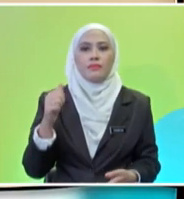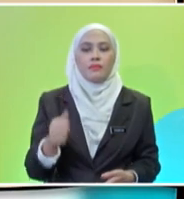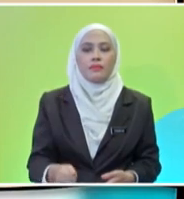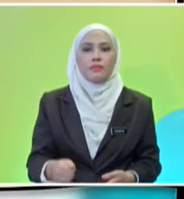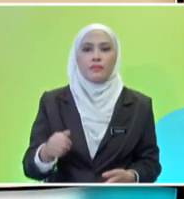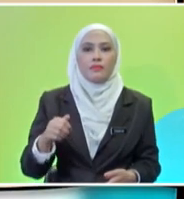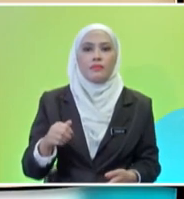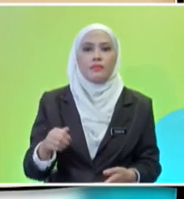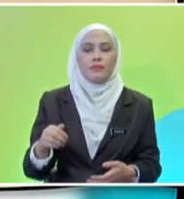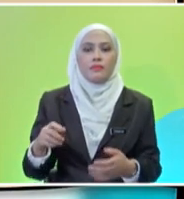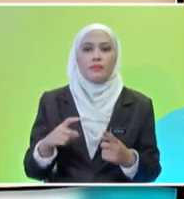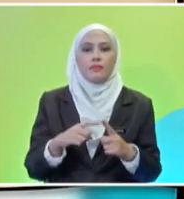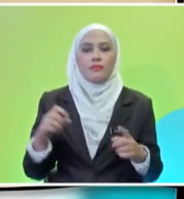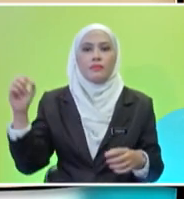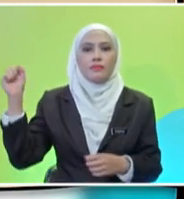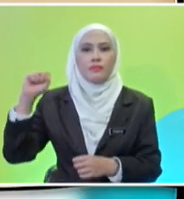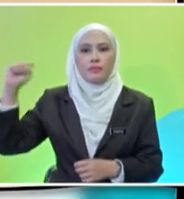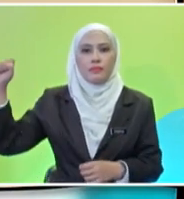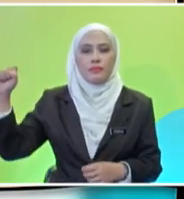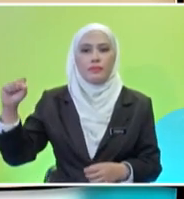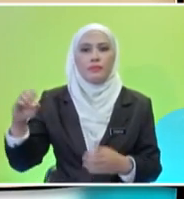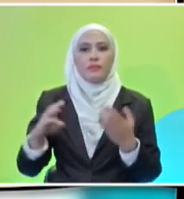unik dari Sabah yaitu